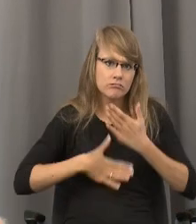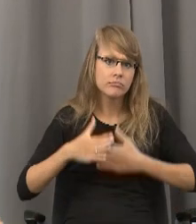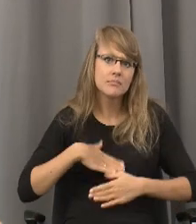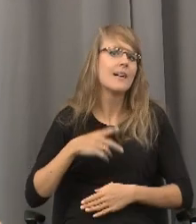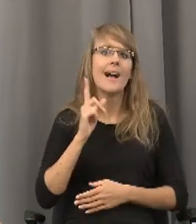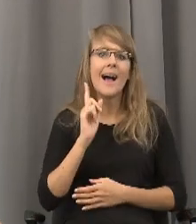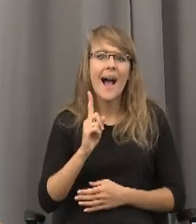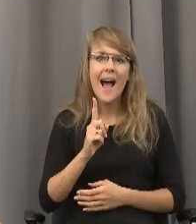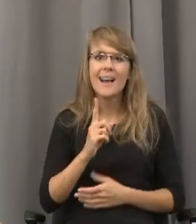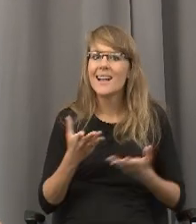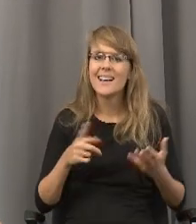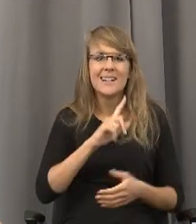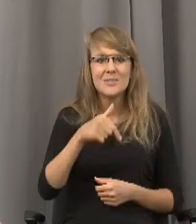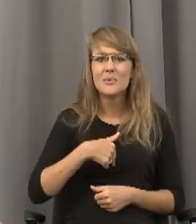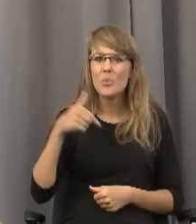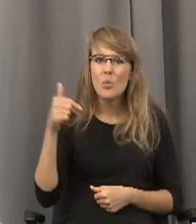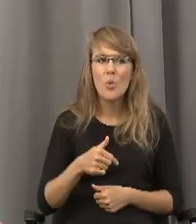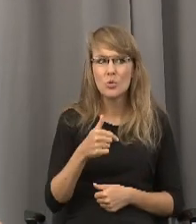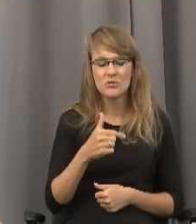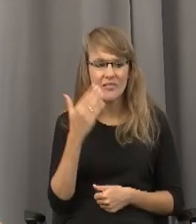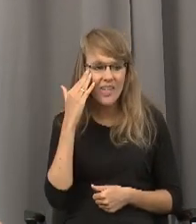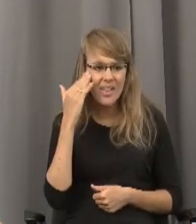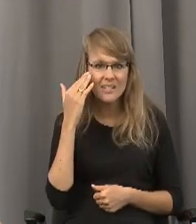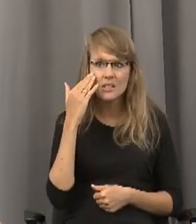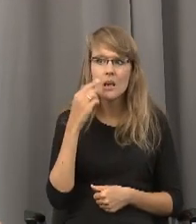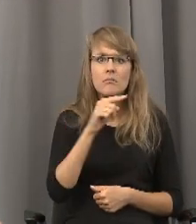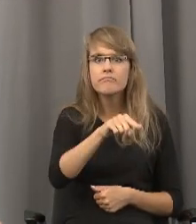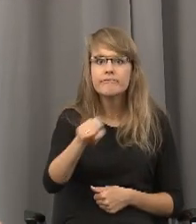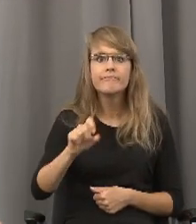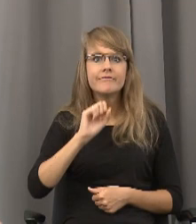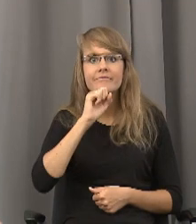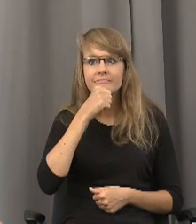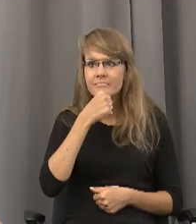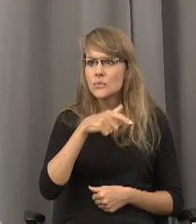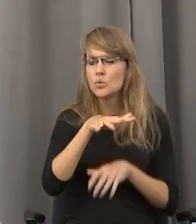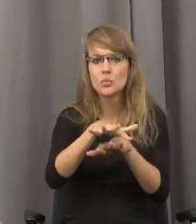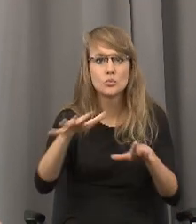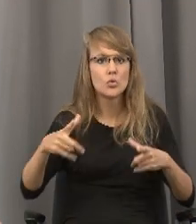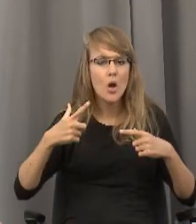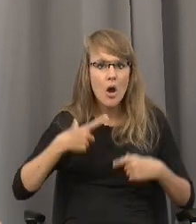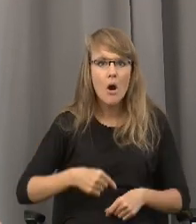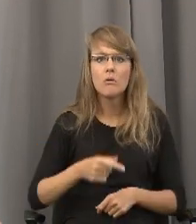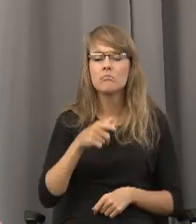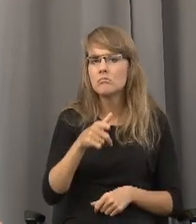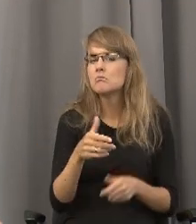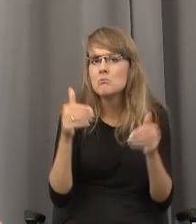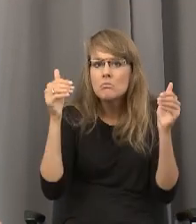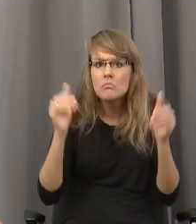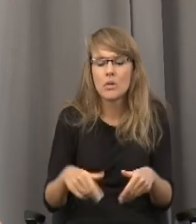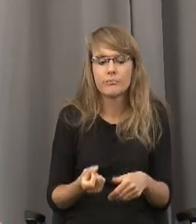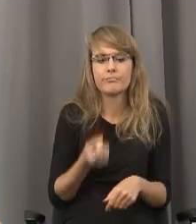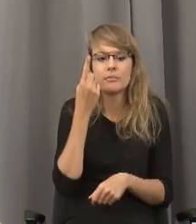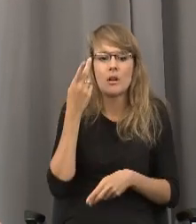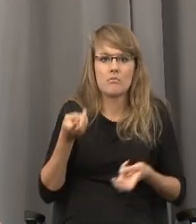tym momencie musimy mieć to poczucie, że duża część tej populacji, czy tego chcemy, czy nie, przyjdzie jej się zmierzyć z